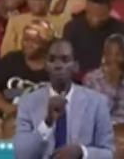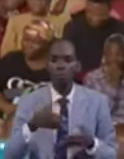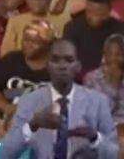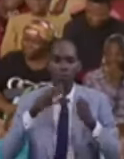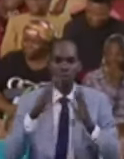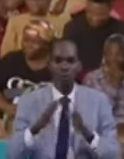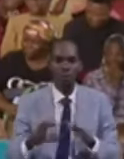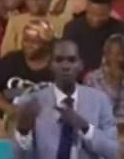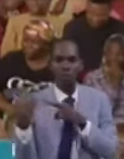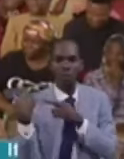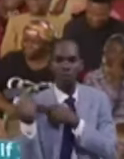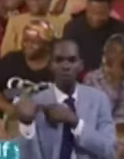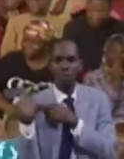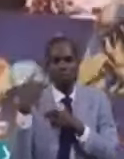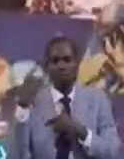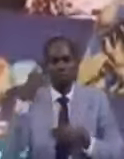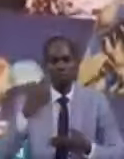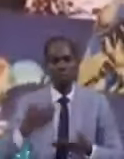prière